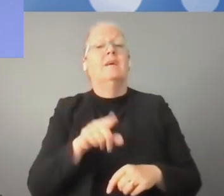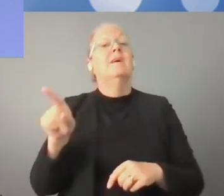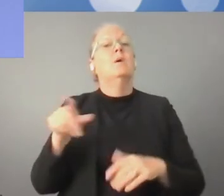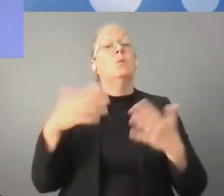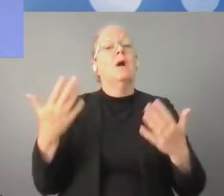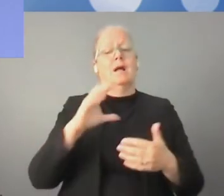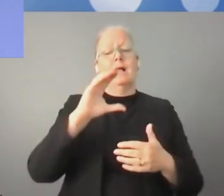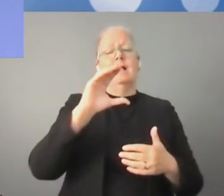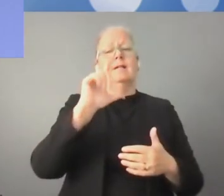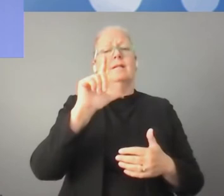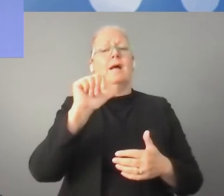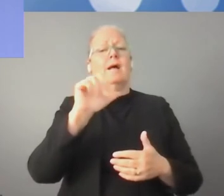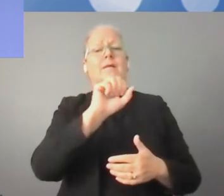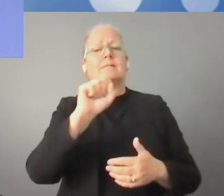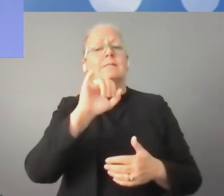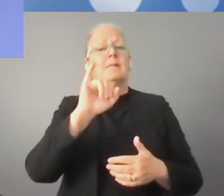va me rejoindre sur scène